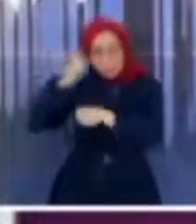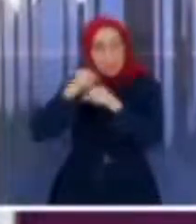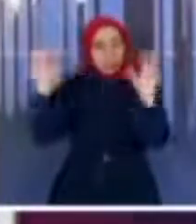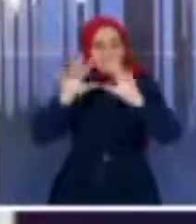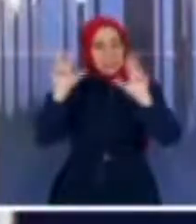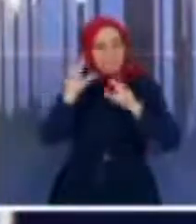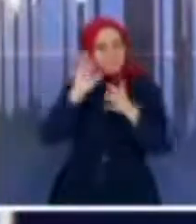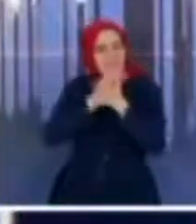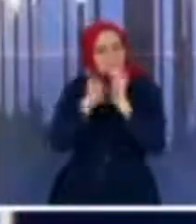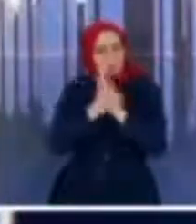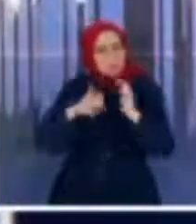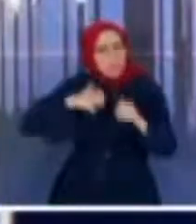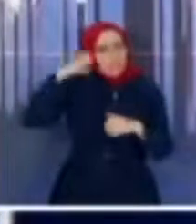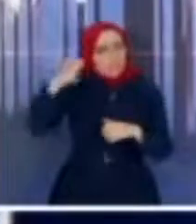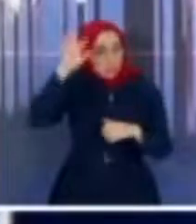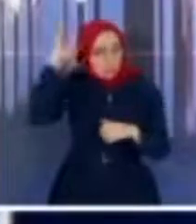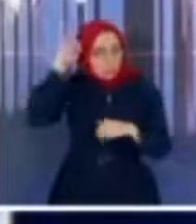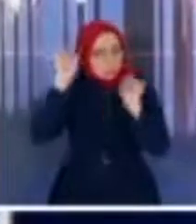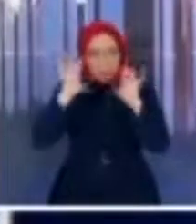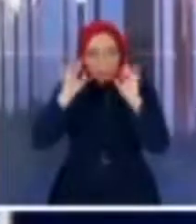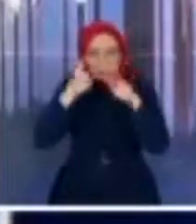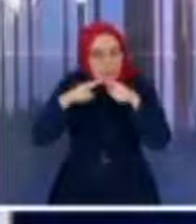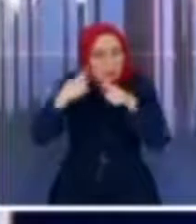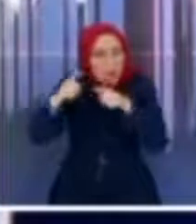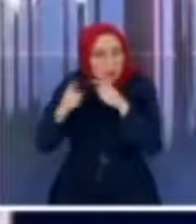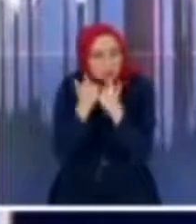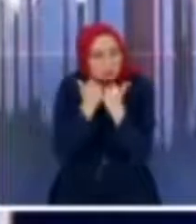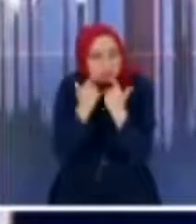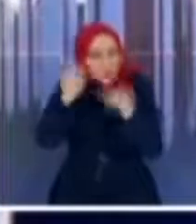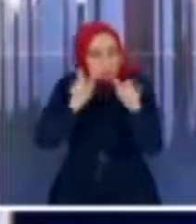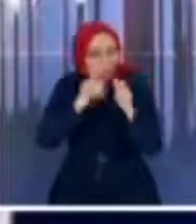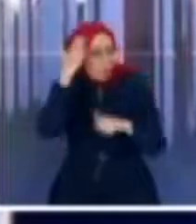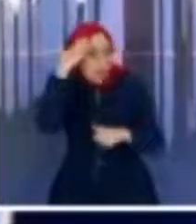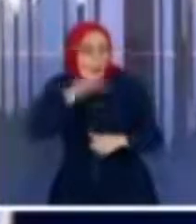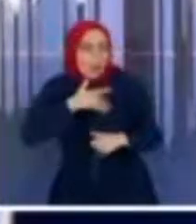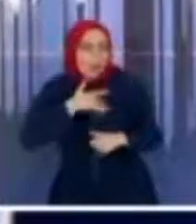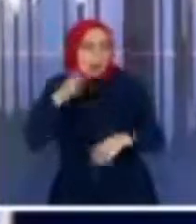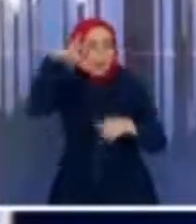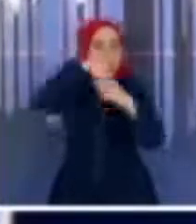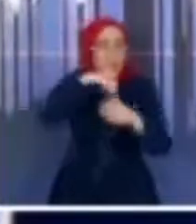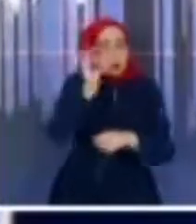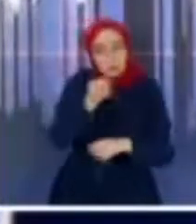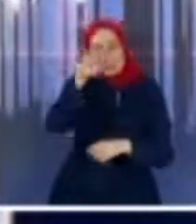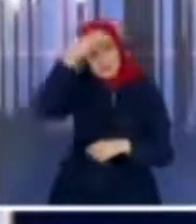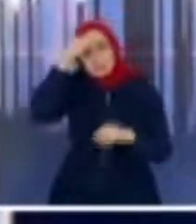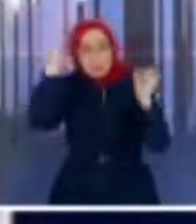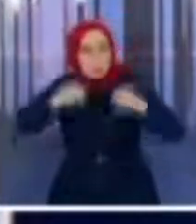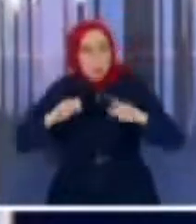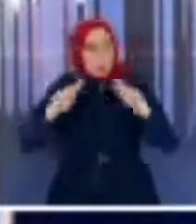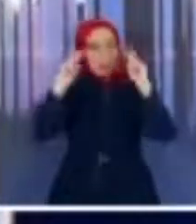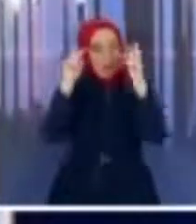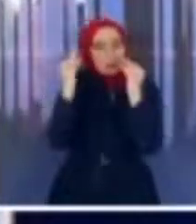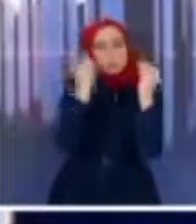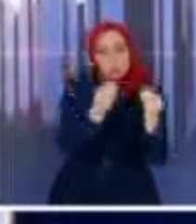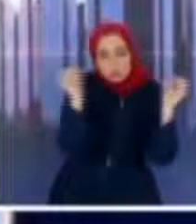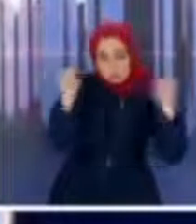الجمعياتي ثري جدا، وبالتالي مجرد باساج يخلي الناس تعرف وتنجم تمشي وتفهم وتثمن كذلك النشاط، لأنه قاعدين يعملوا